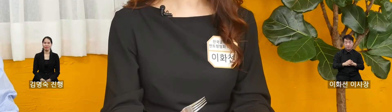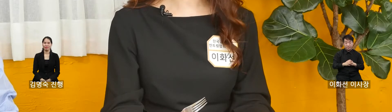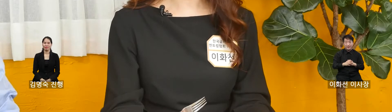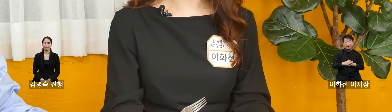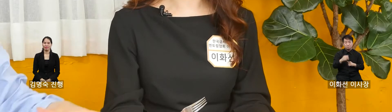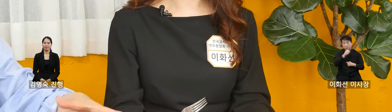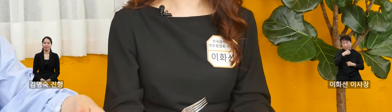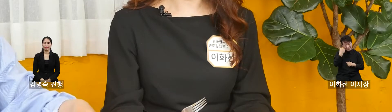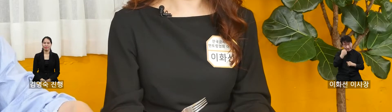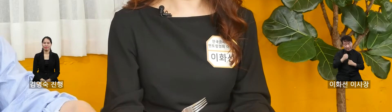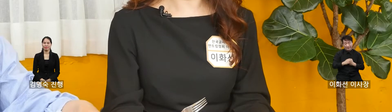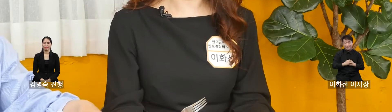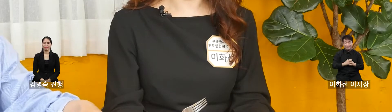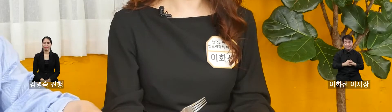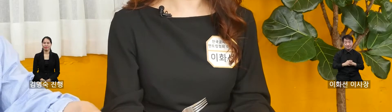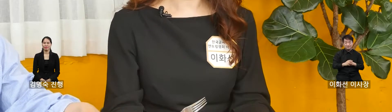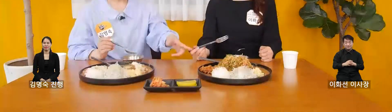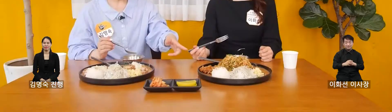맛있다.